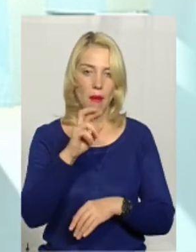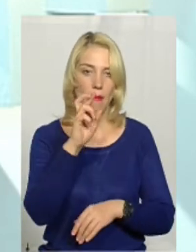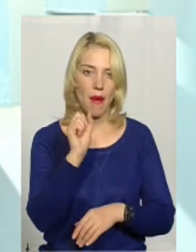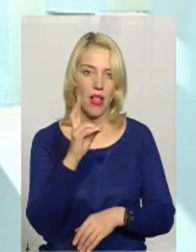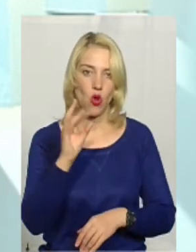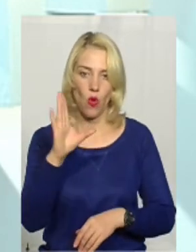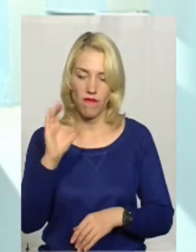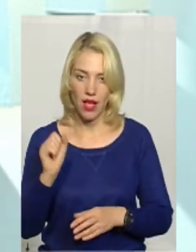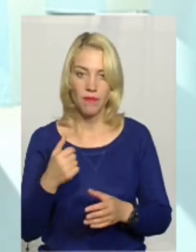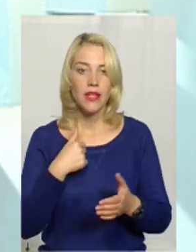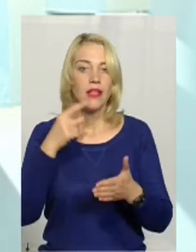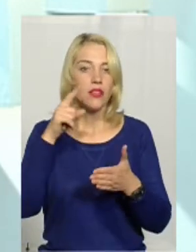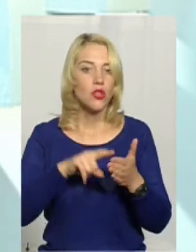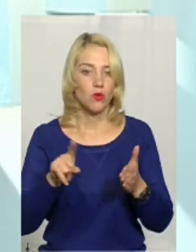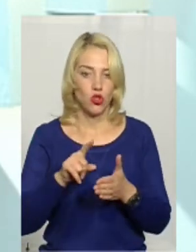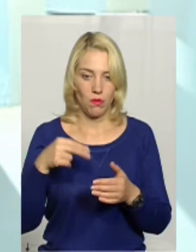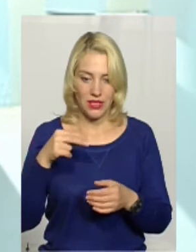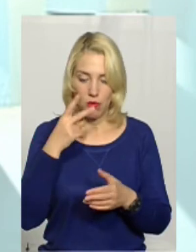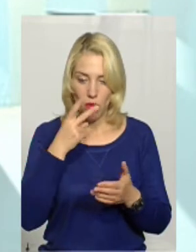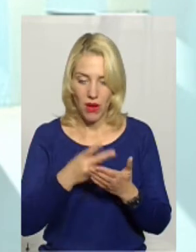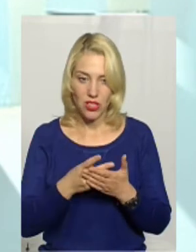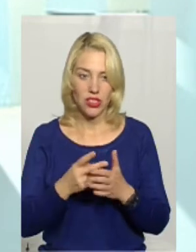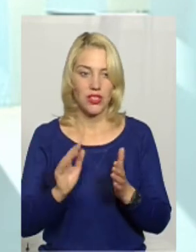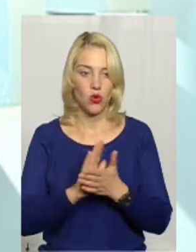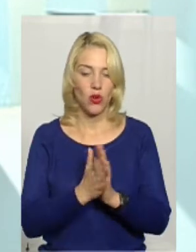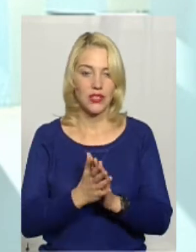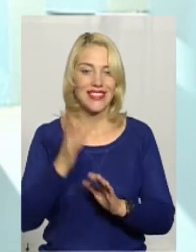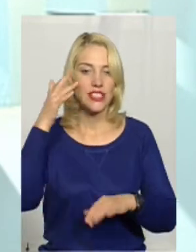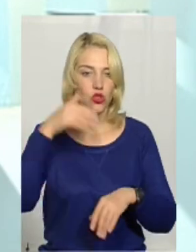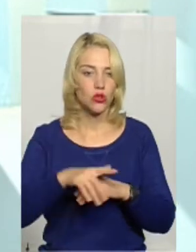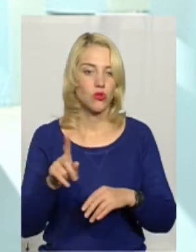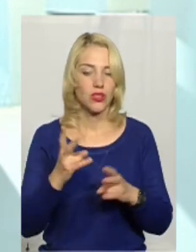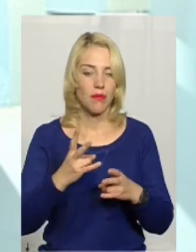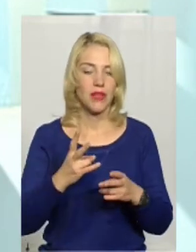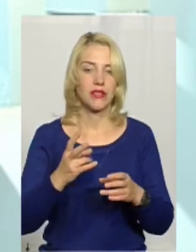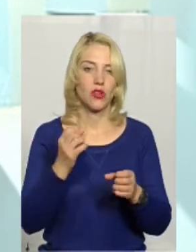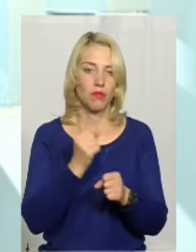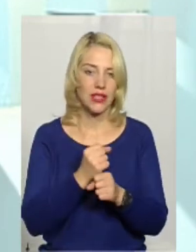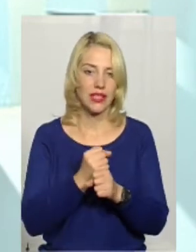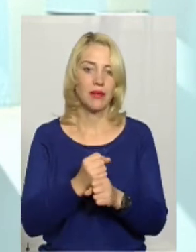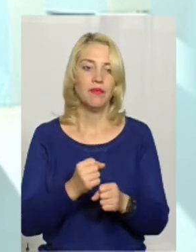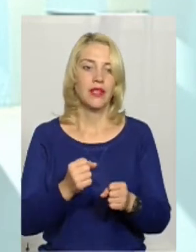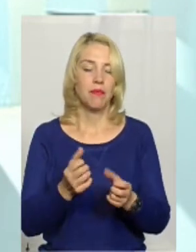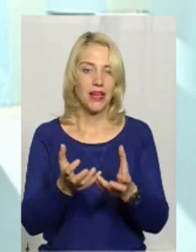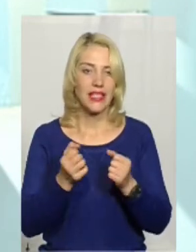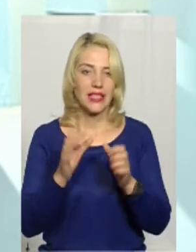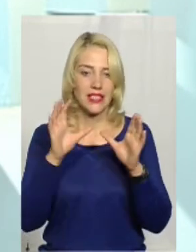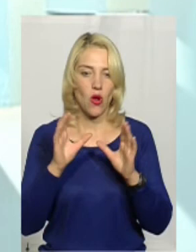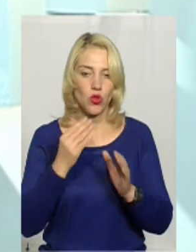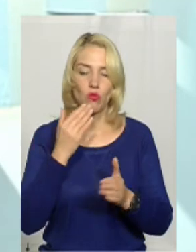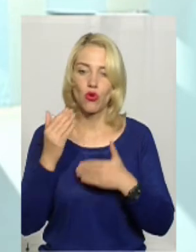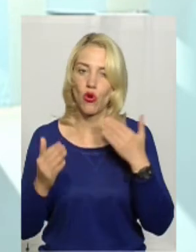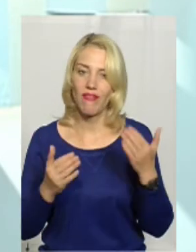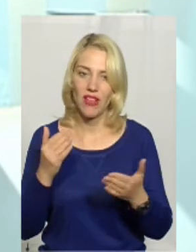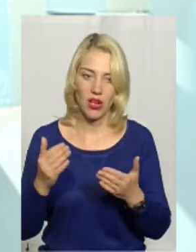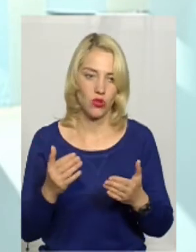вони побачать ситуацію і зрозуміють, що треба трошки сказати «стоп». Дійсно підготовити, прийняти закон про референдум, зробити. Хай